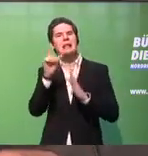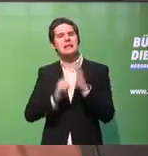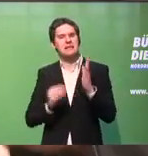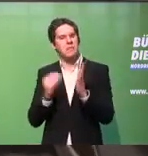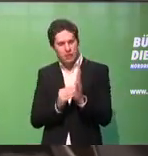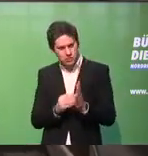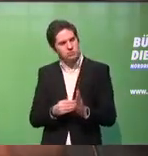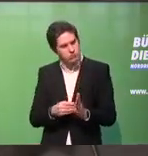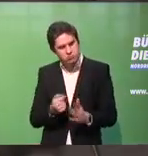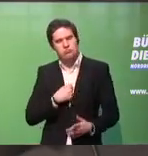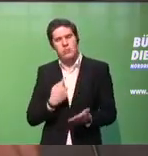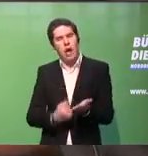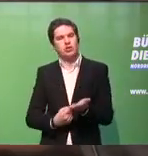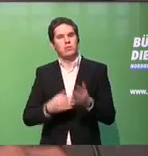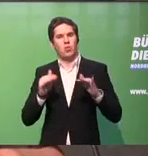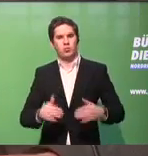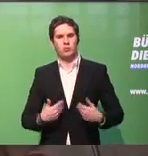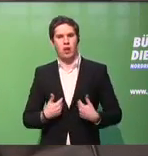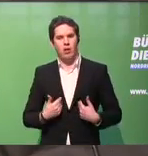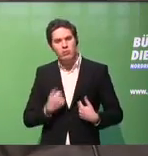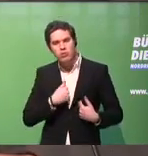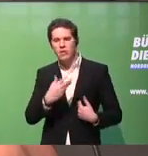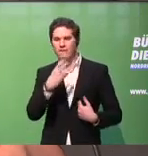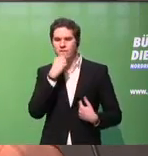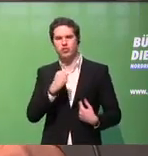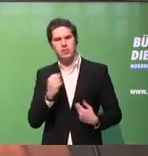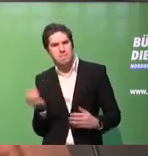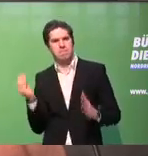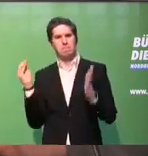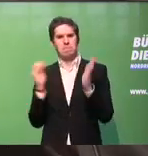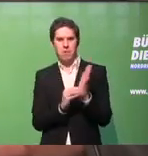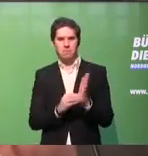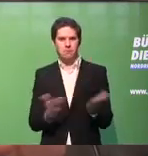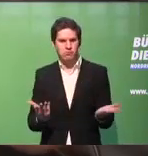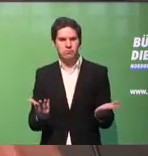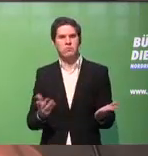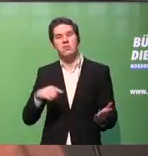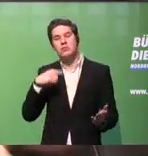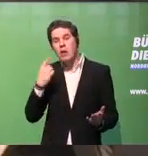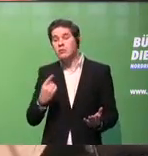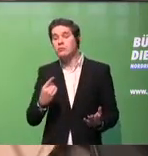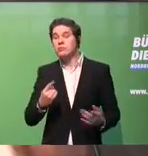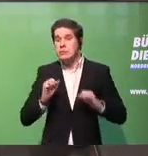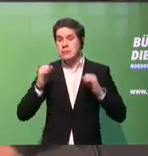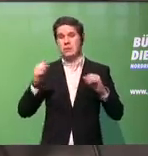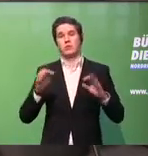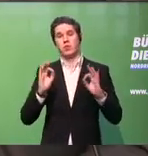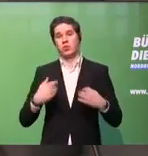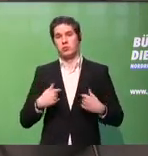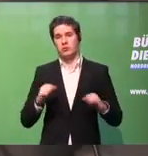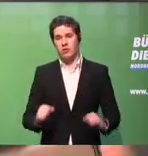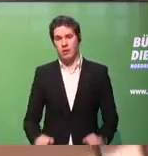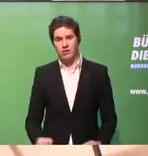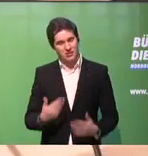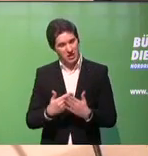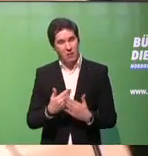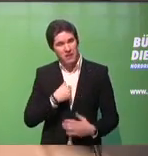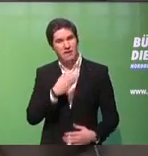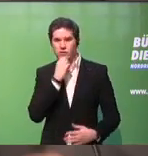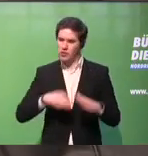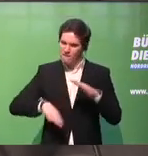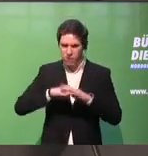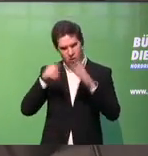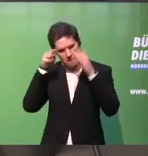Anspruch ist und mein Ziel ist es, einen Listenplatz zu bekommen, der möglicherweise auch noch zieht. Und ich möchte mich da richtig reinhängen und